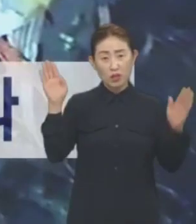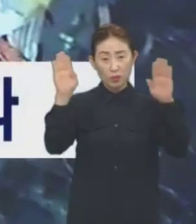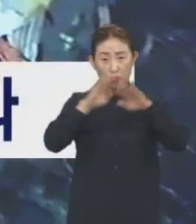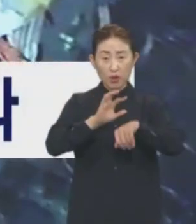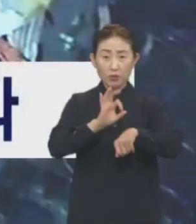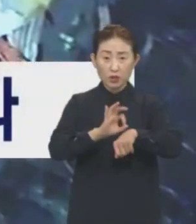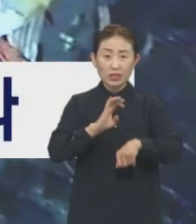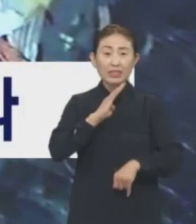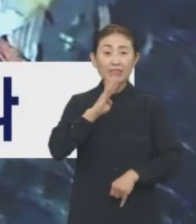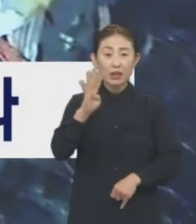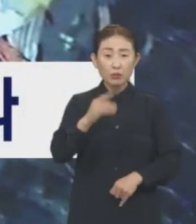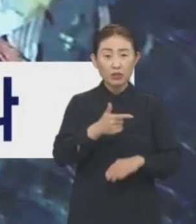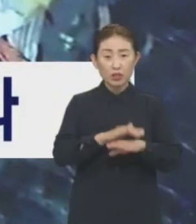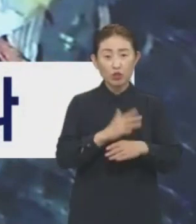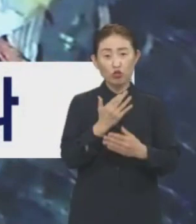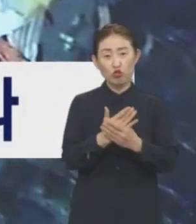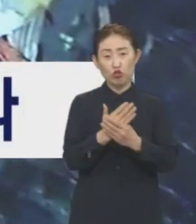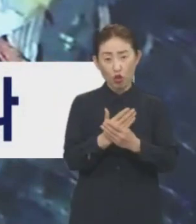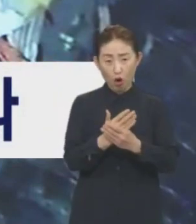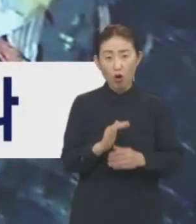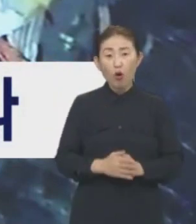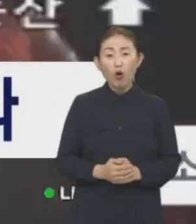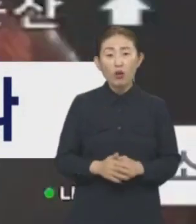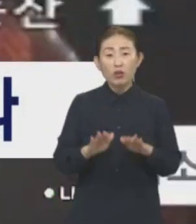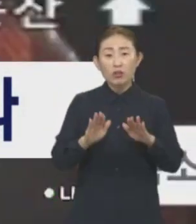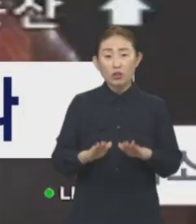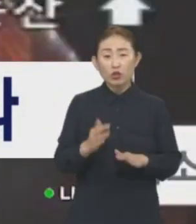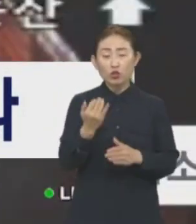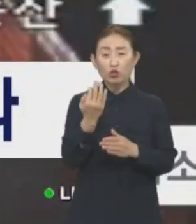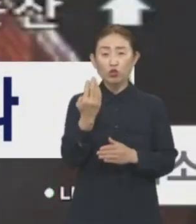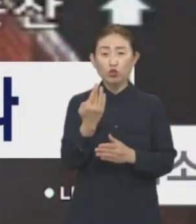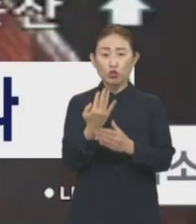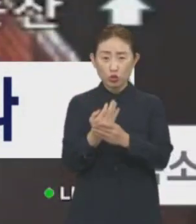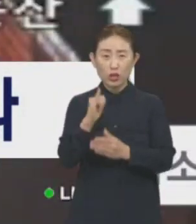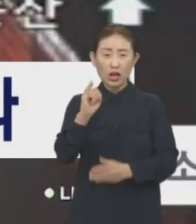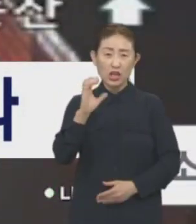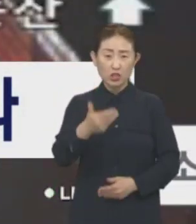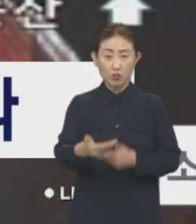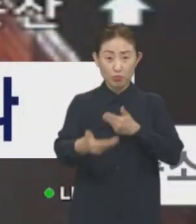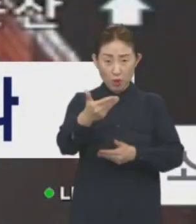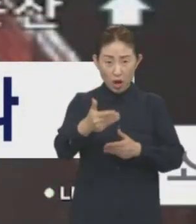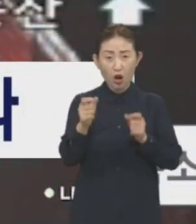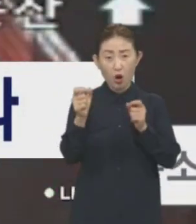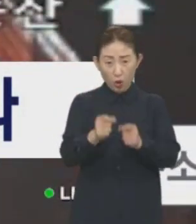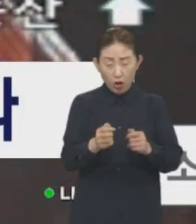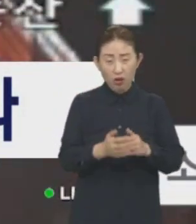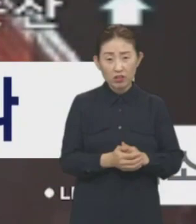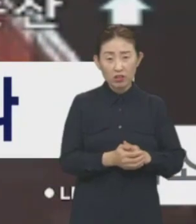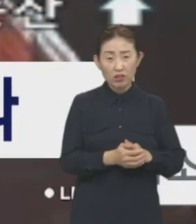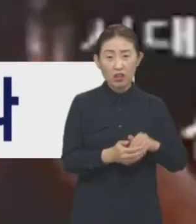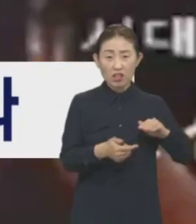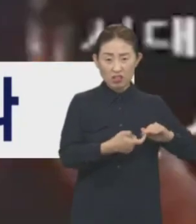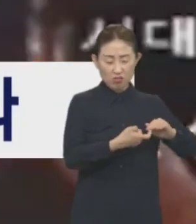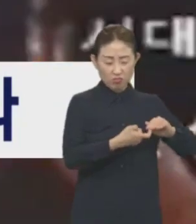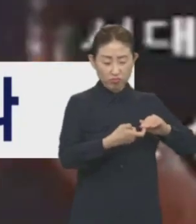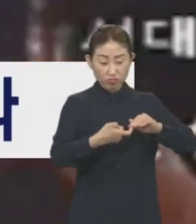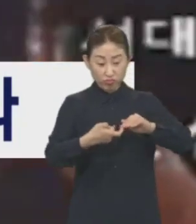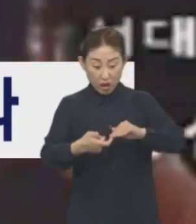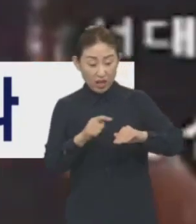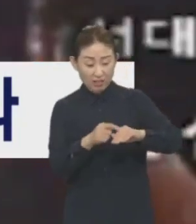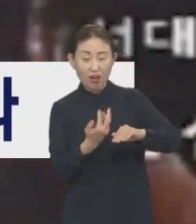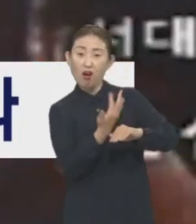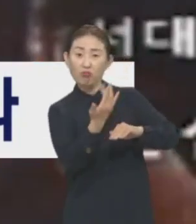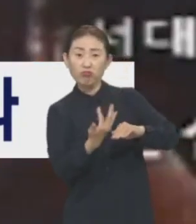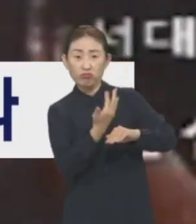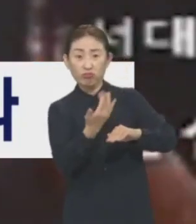어젯밤 10시 4분쯤 대전 유성구 보경동 호남고속도로 논산 방향 유성나들목 인근에서 견인 중이던 차량에서